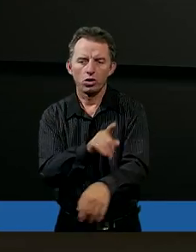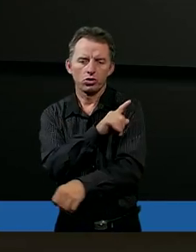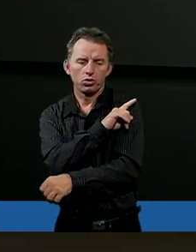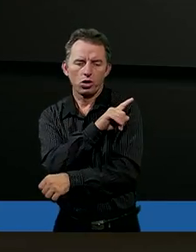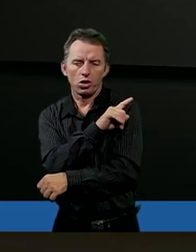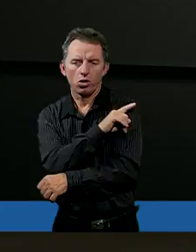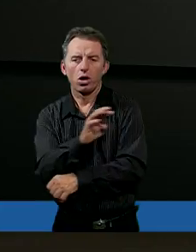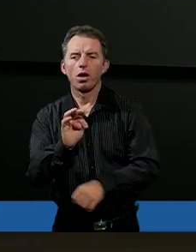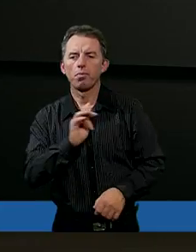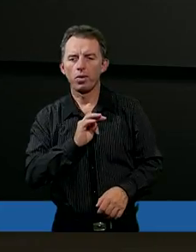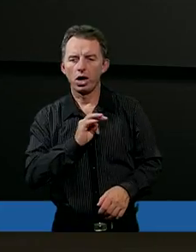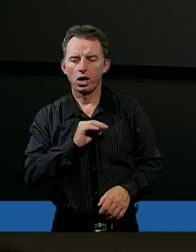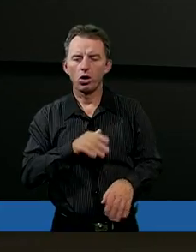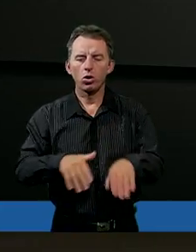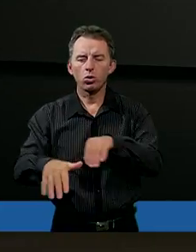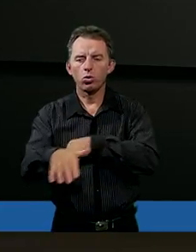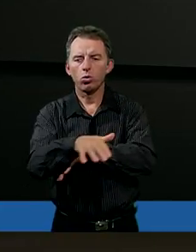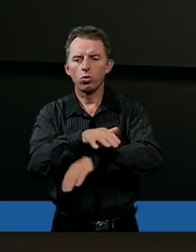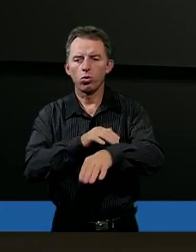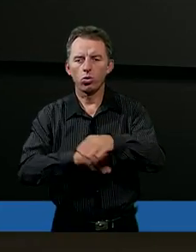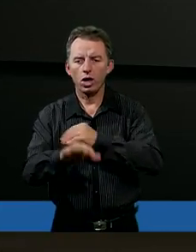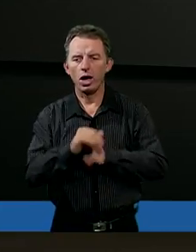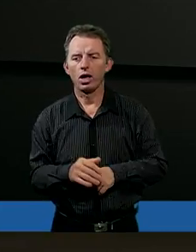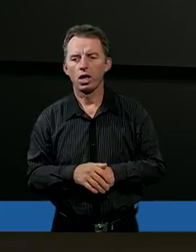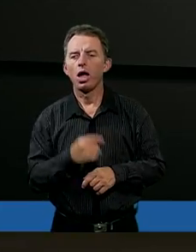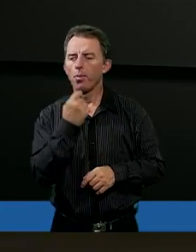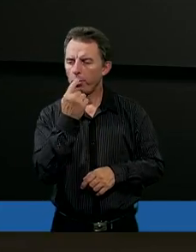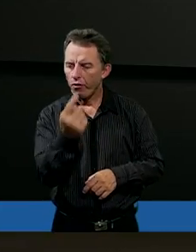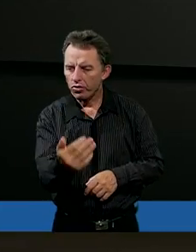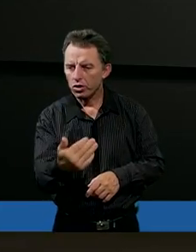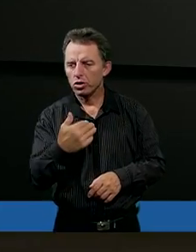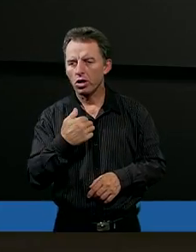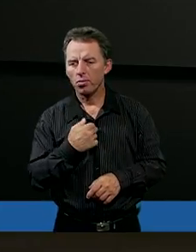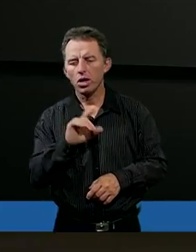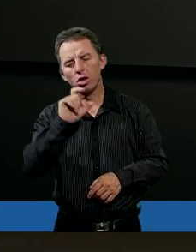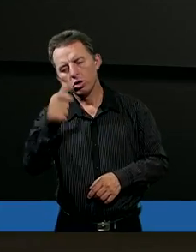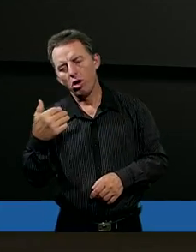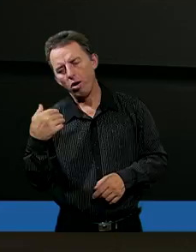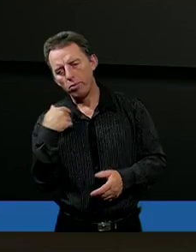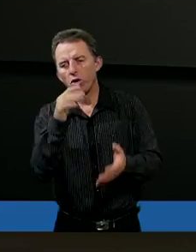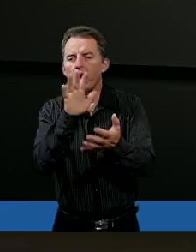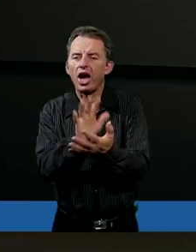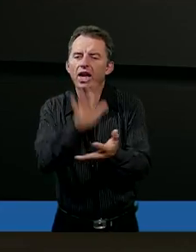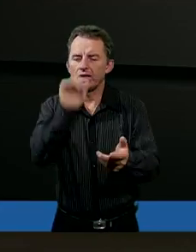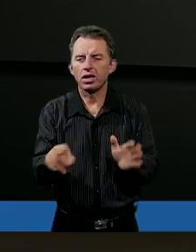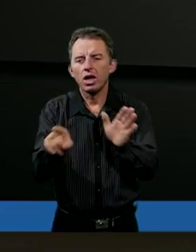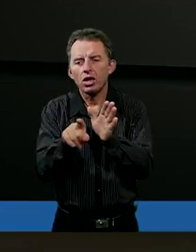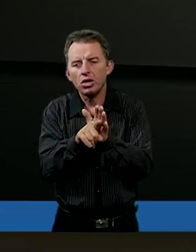strzegła mego ducha. Powiedzcie mi, co było charakterystyczne dla